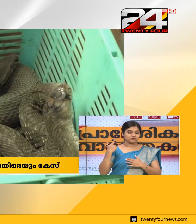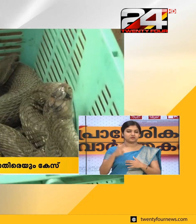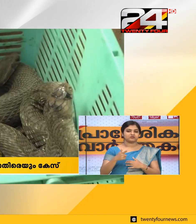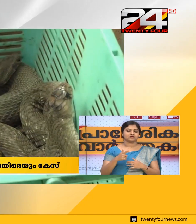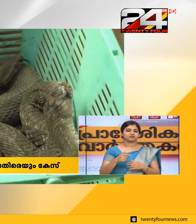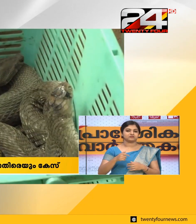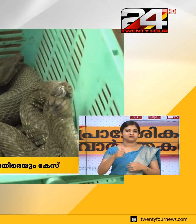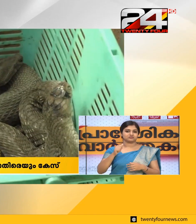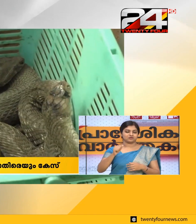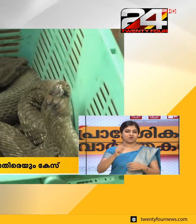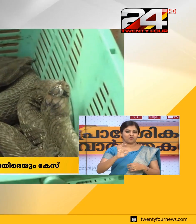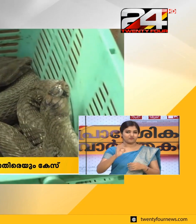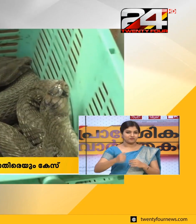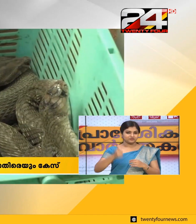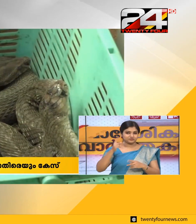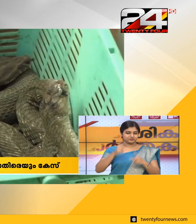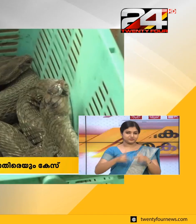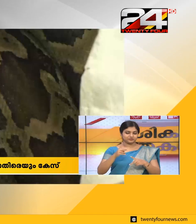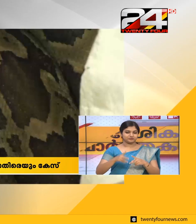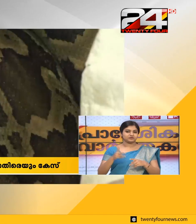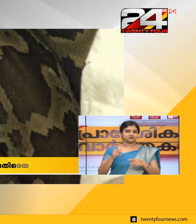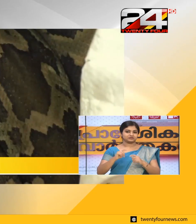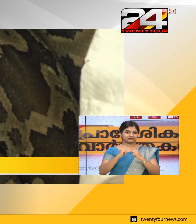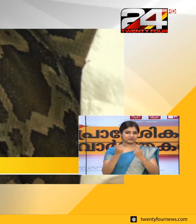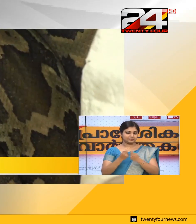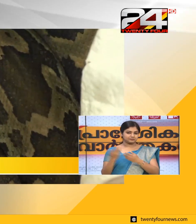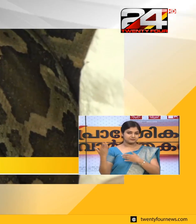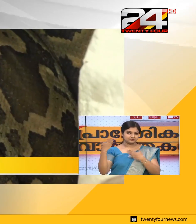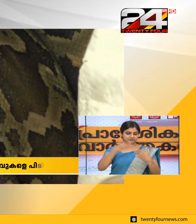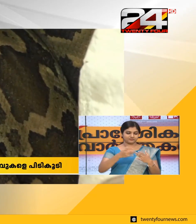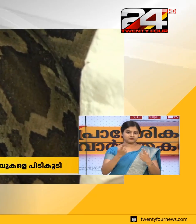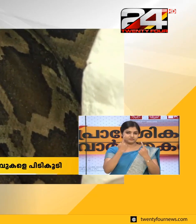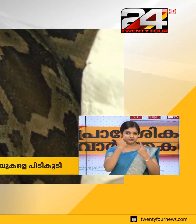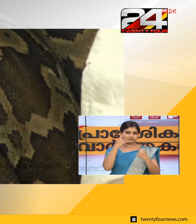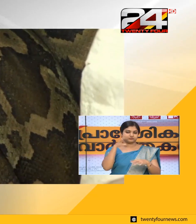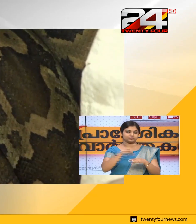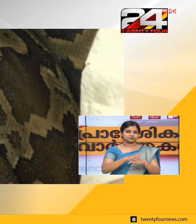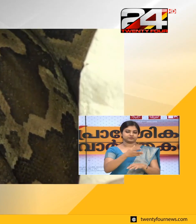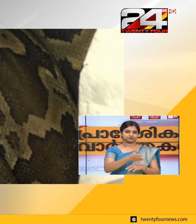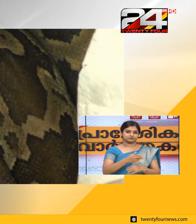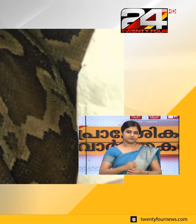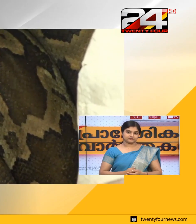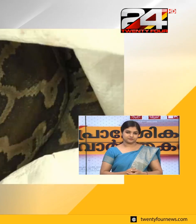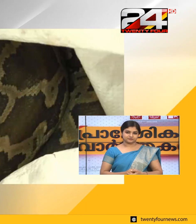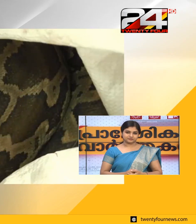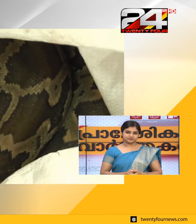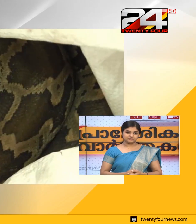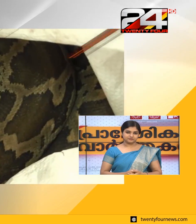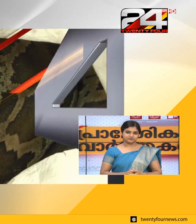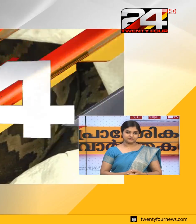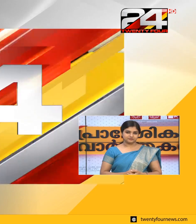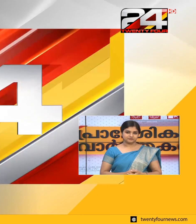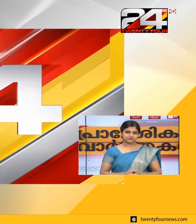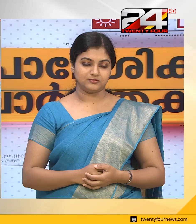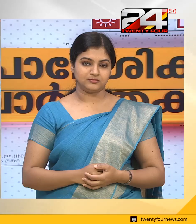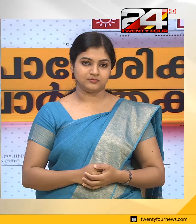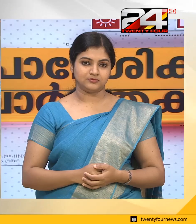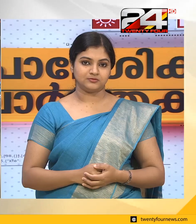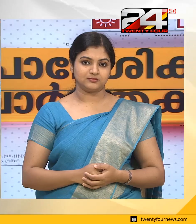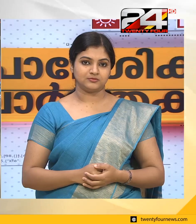KP അബ്ദുൽ ഗഫൂർ, TP മനോജ് എന്നിവരുടെ സംഘമാണ് പരിശോധന നടത്തിയത്. 24 കോഴിക്കോട്.